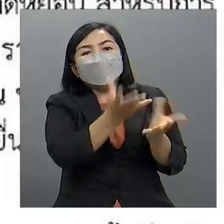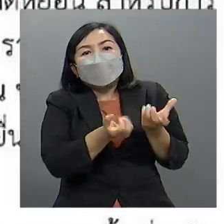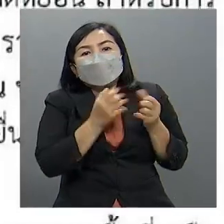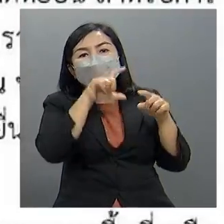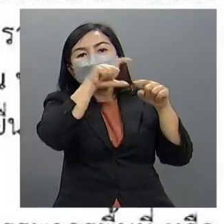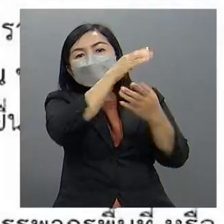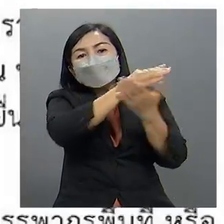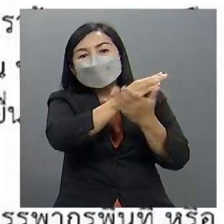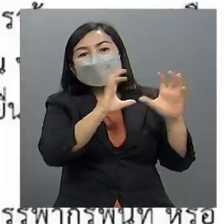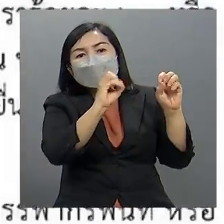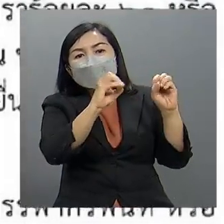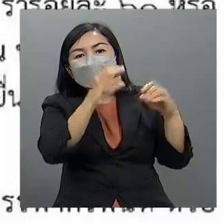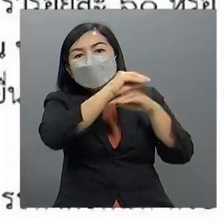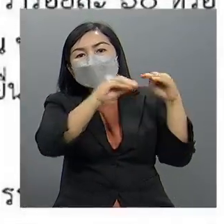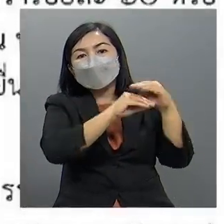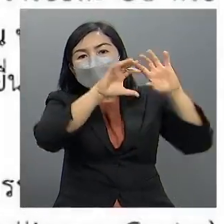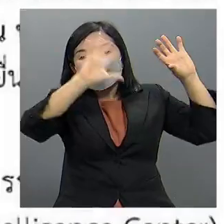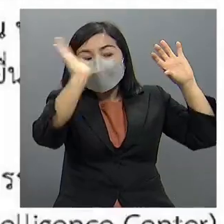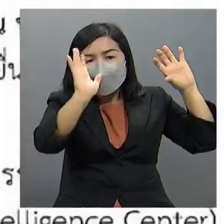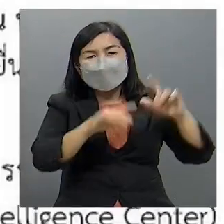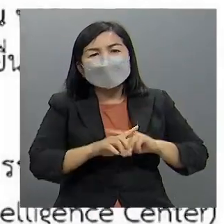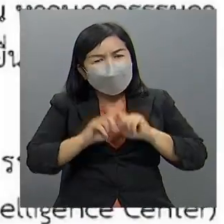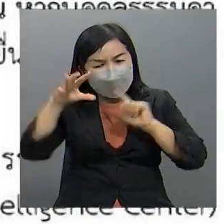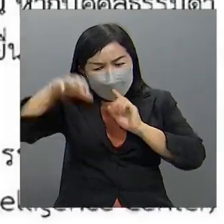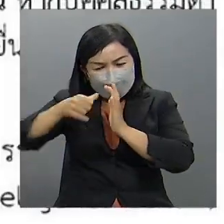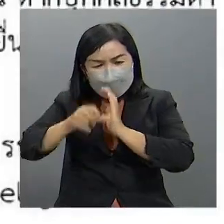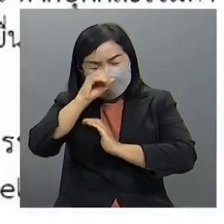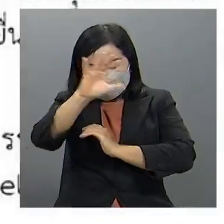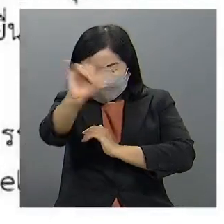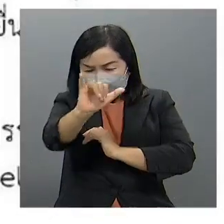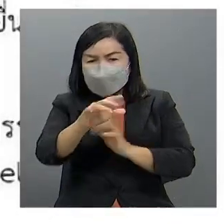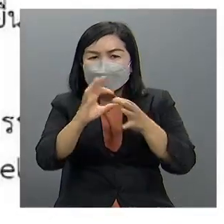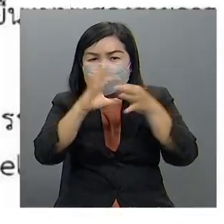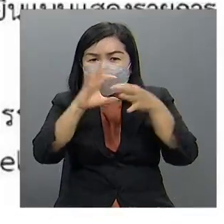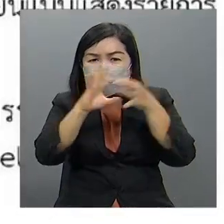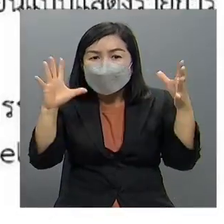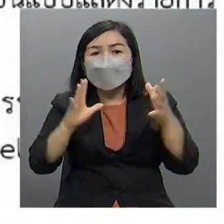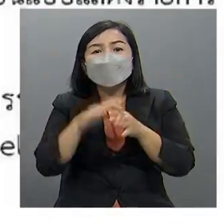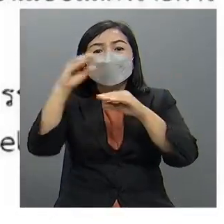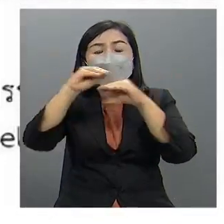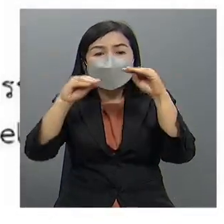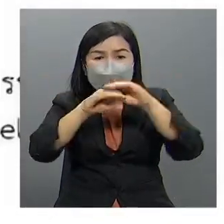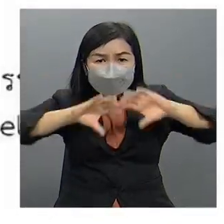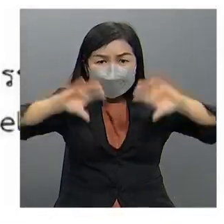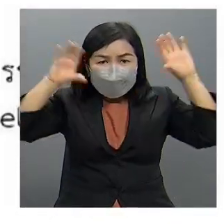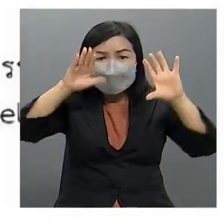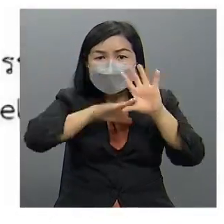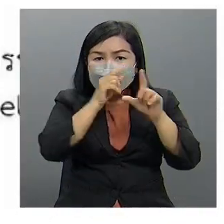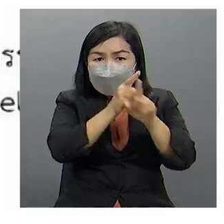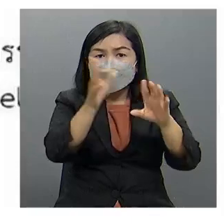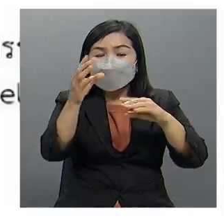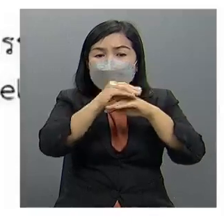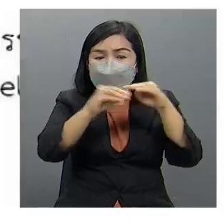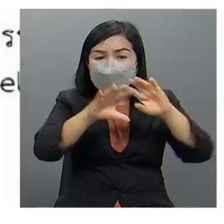สรรพากรเนี่ยไม่ได้มุ่งเน้นในการจัดเก็บภาษีสำหรับพ่อค้าแม่ค้าที่เข้าร่วมโครงการรัฐโครงการใดโครงการหนึ่งแต่ว่า